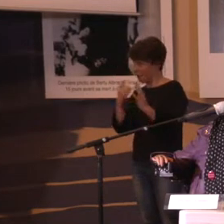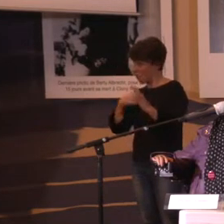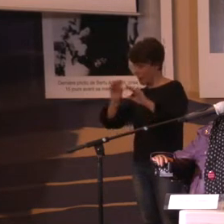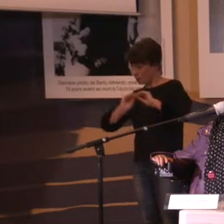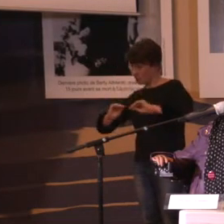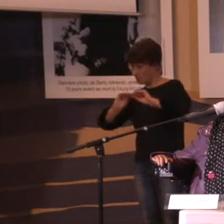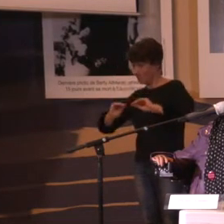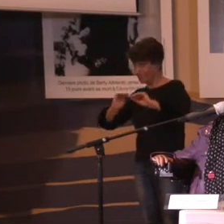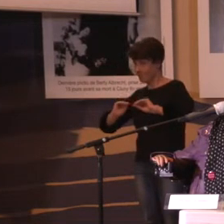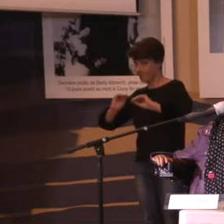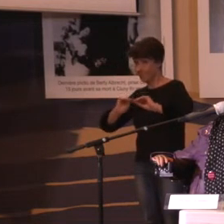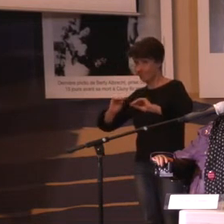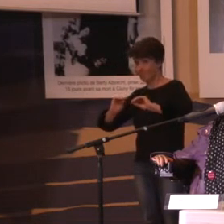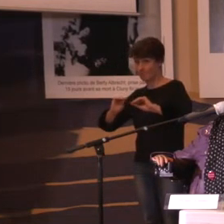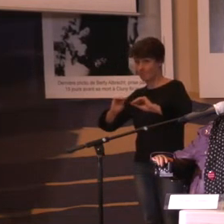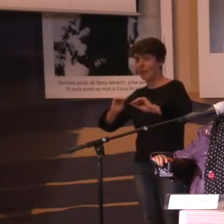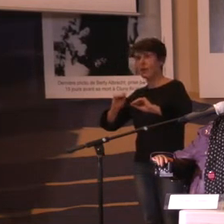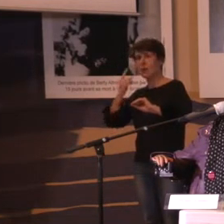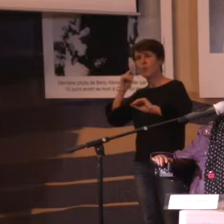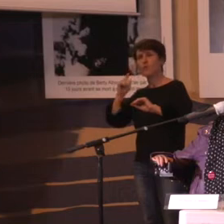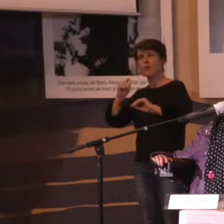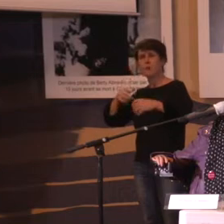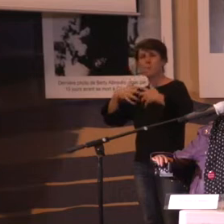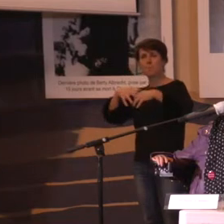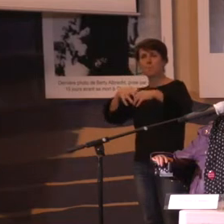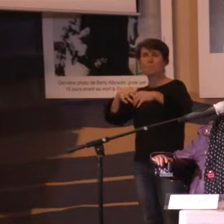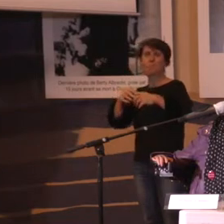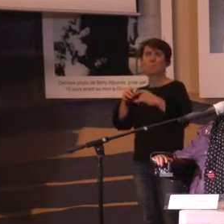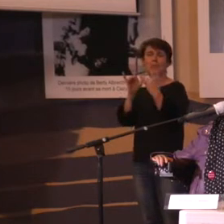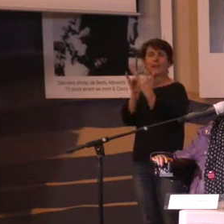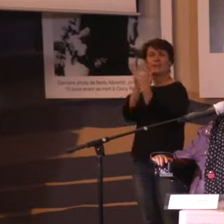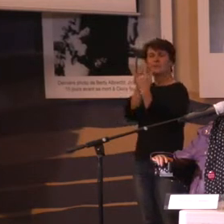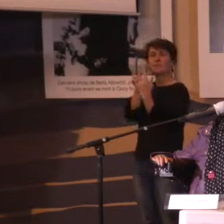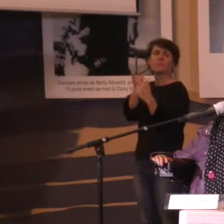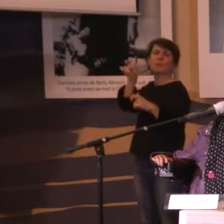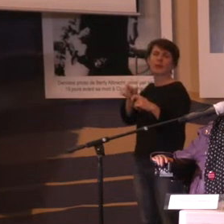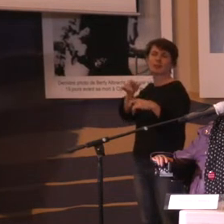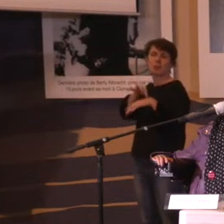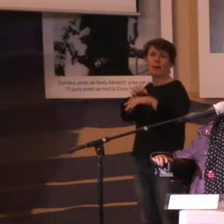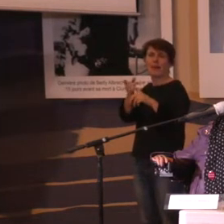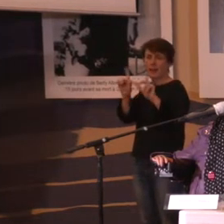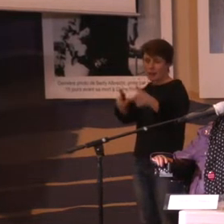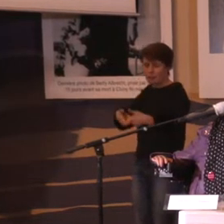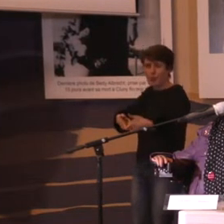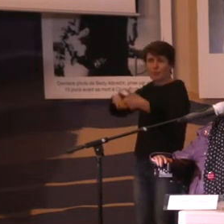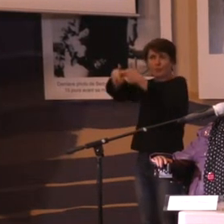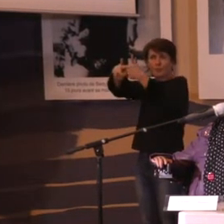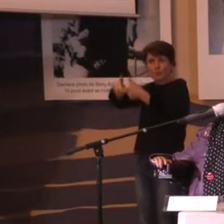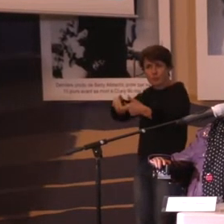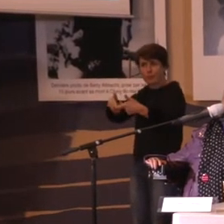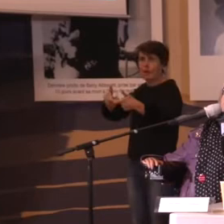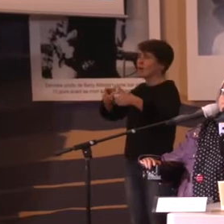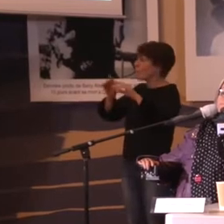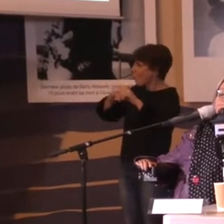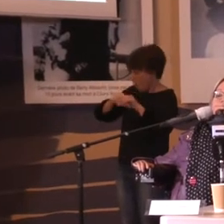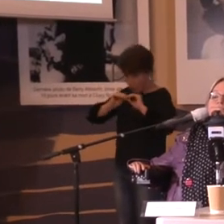à manipuler l'élève personne et l'élève malade, et je vais leur apprendre à faire des toilettes et tout ça. »